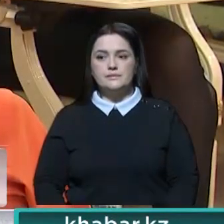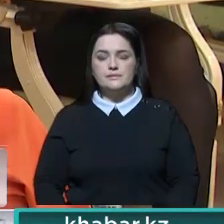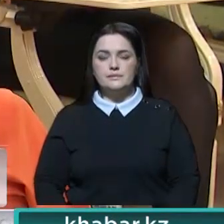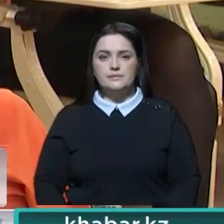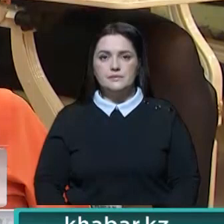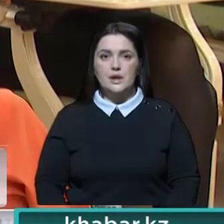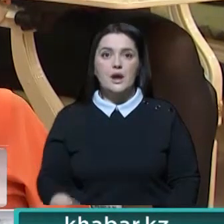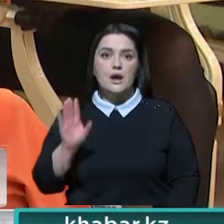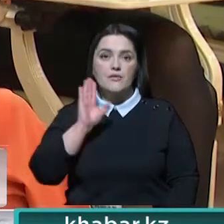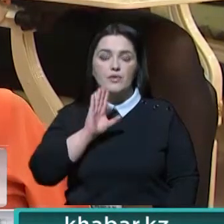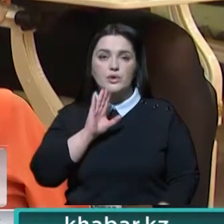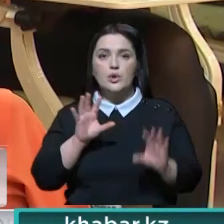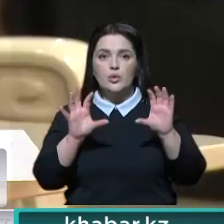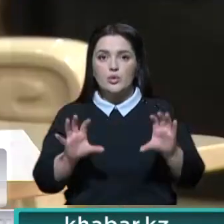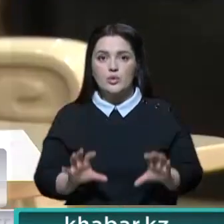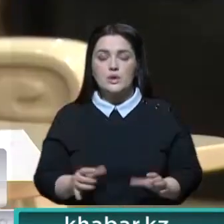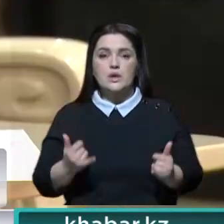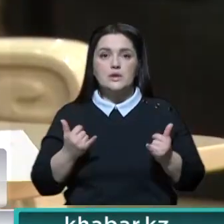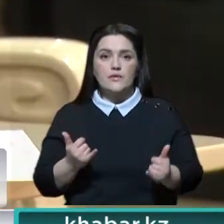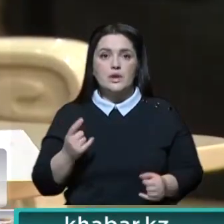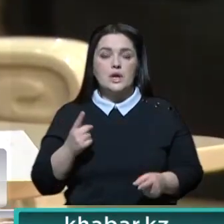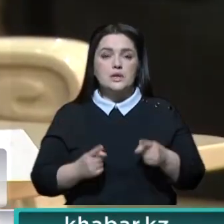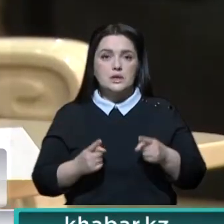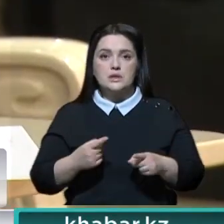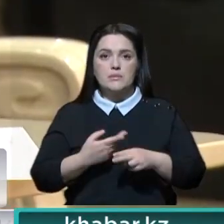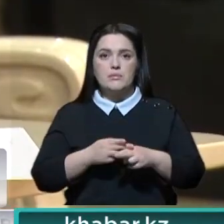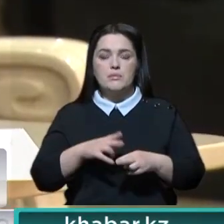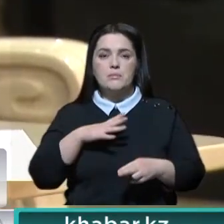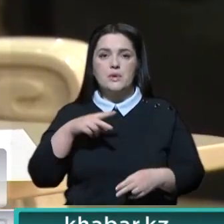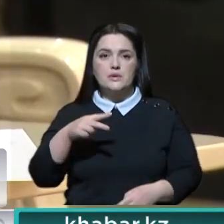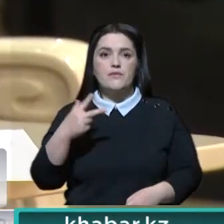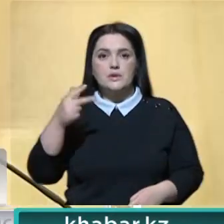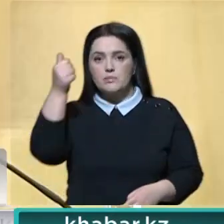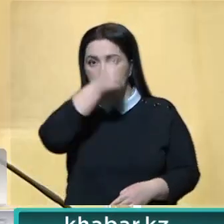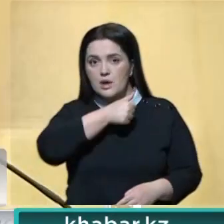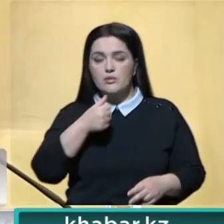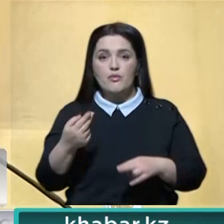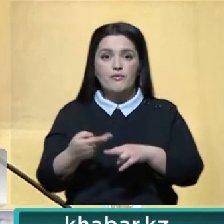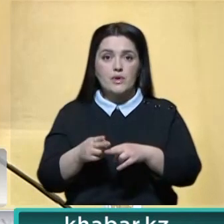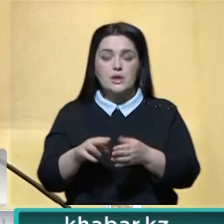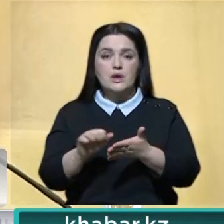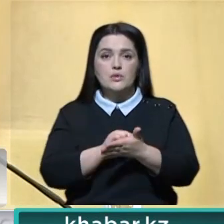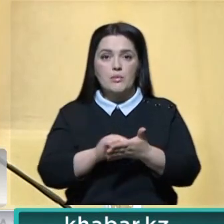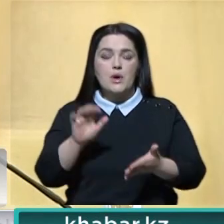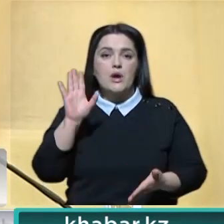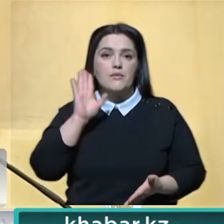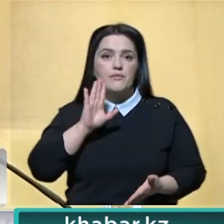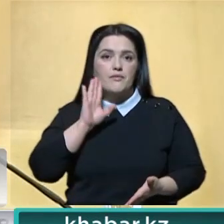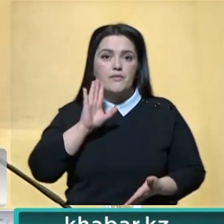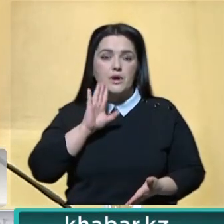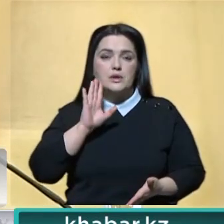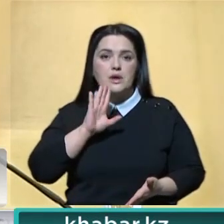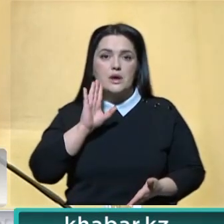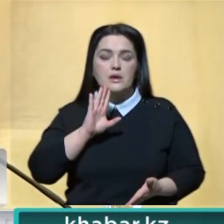Водный кодекс, который сегодня действует, он был принят в 2003 году. В этом документе вода рассматривается прежде